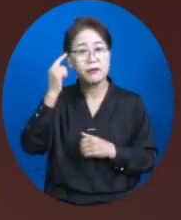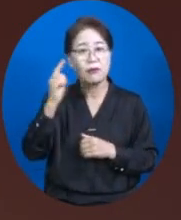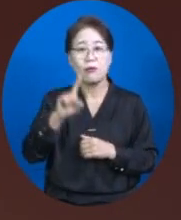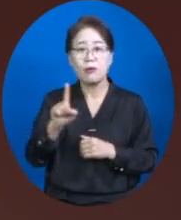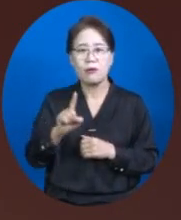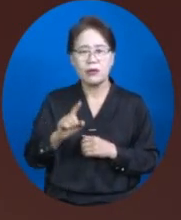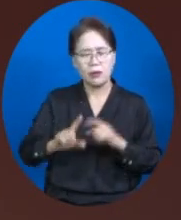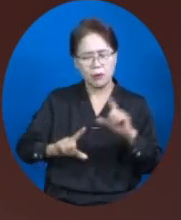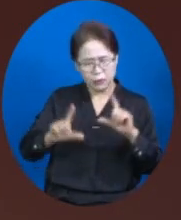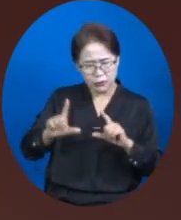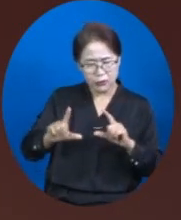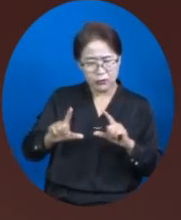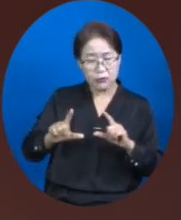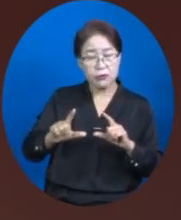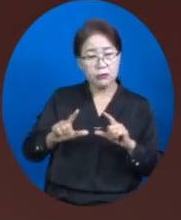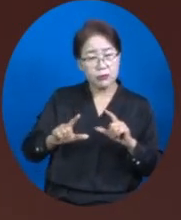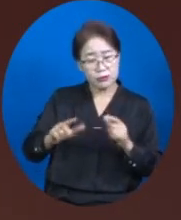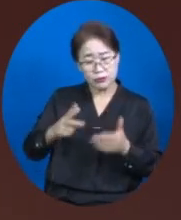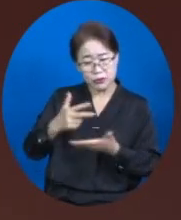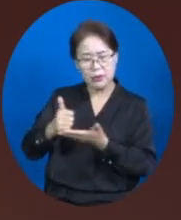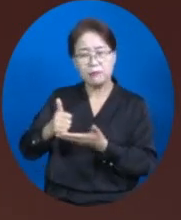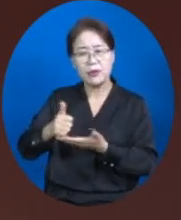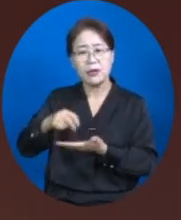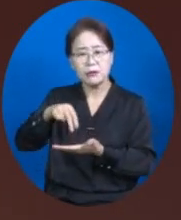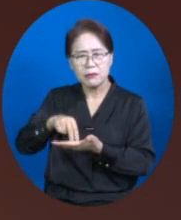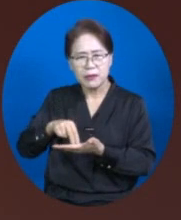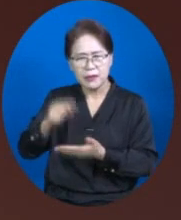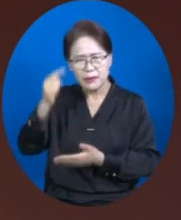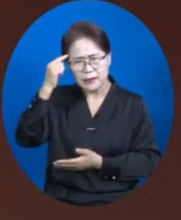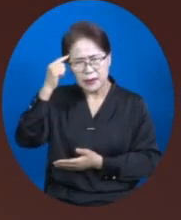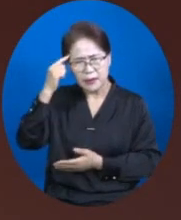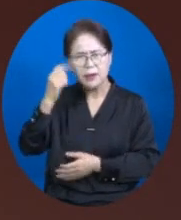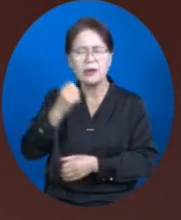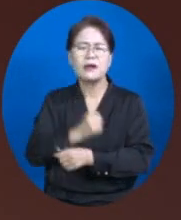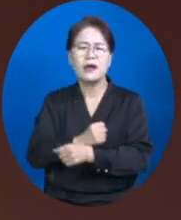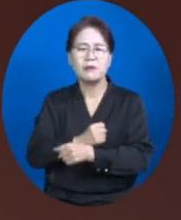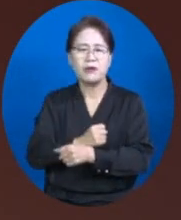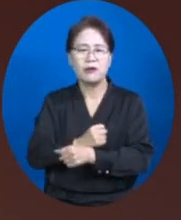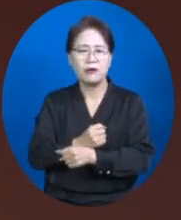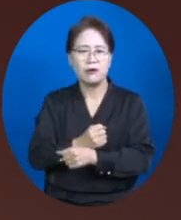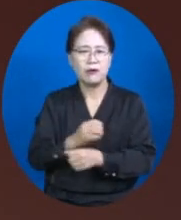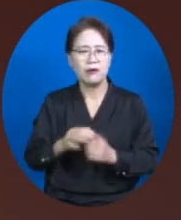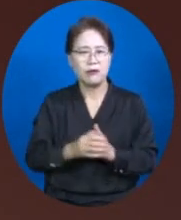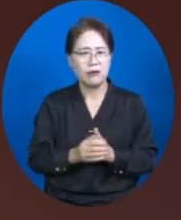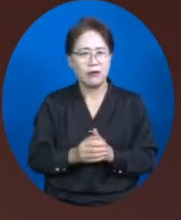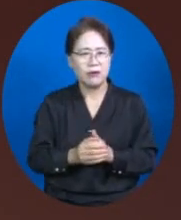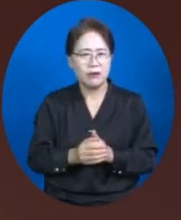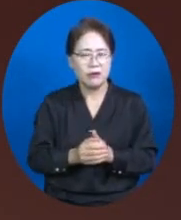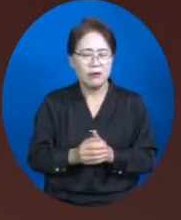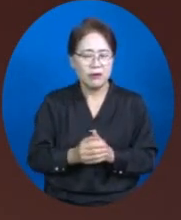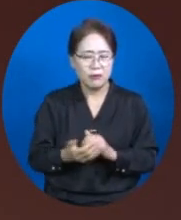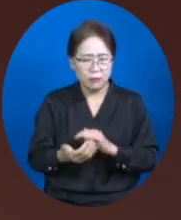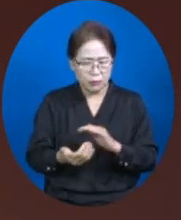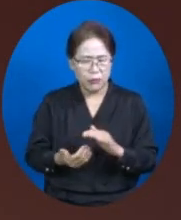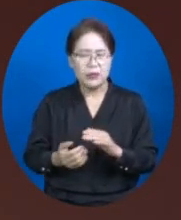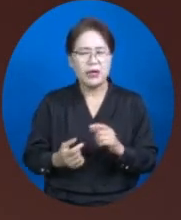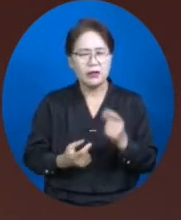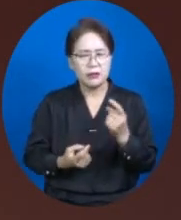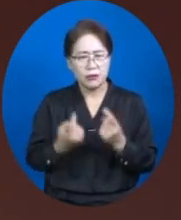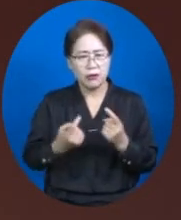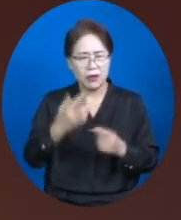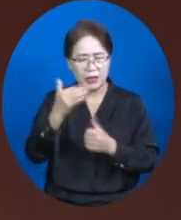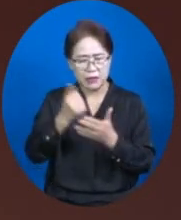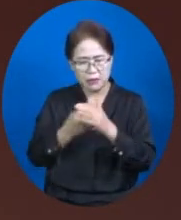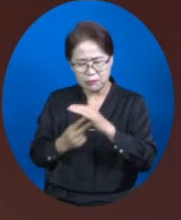그러면 나는 어떤 모습으로 주님 앞에서야 되지라고 하는 것은 생각하면서 이전보다도 없는 교회를 위해서 하나님이 주신